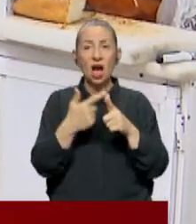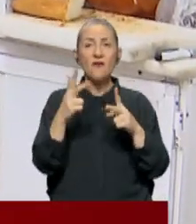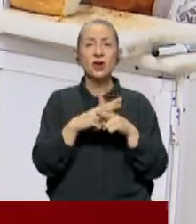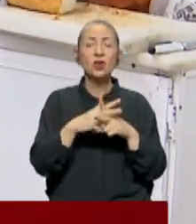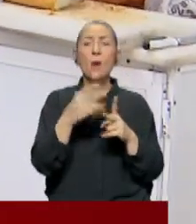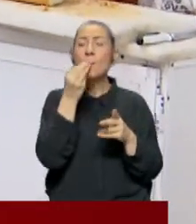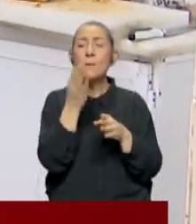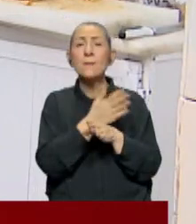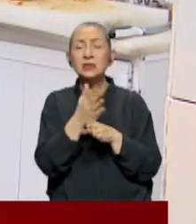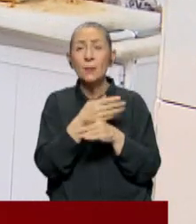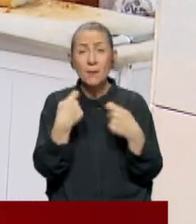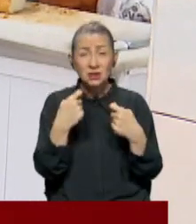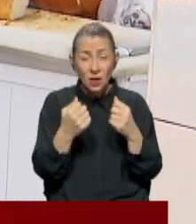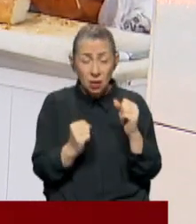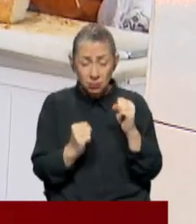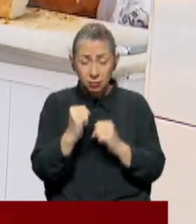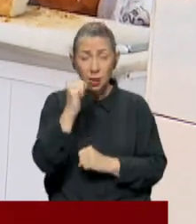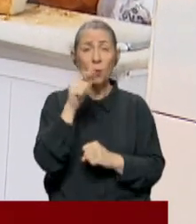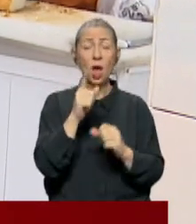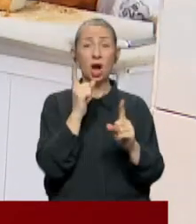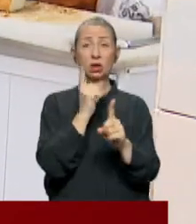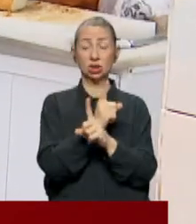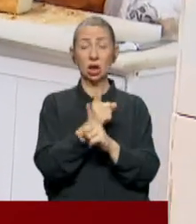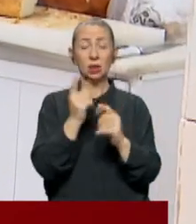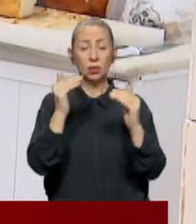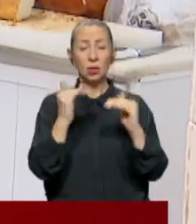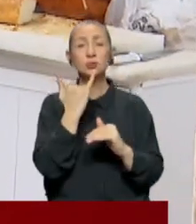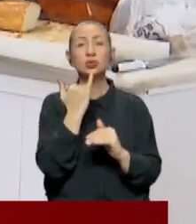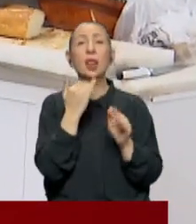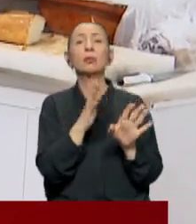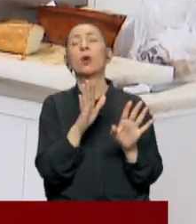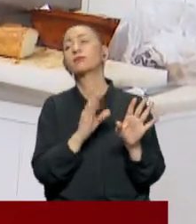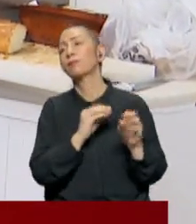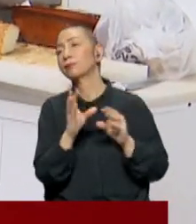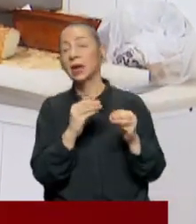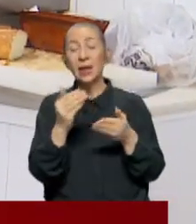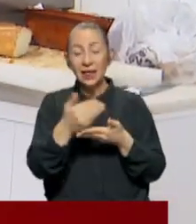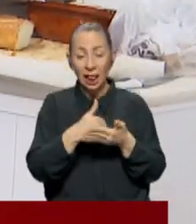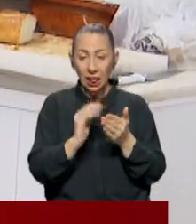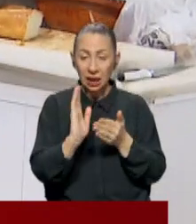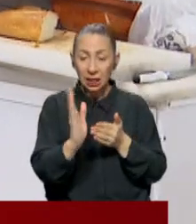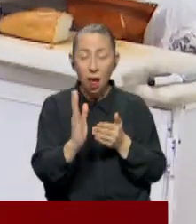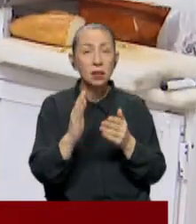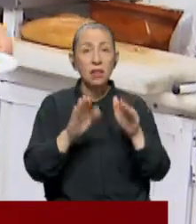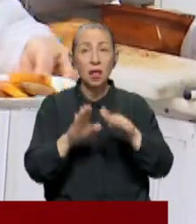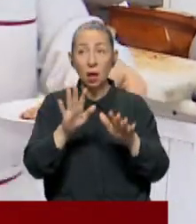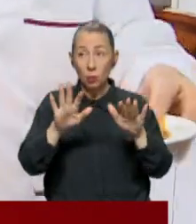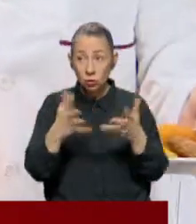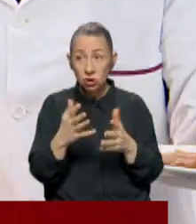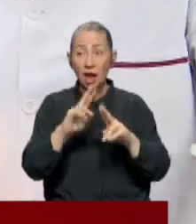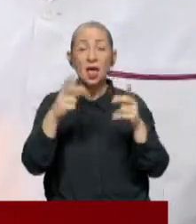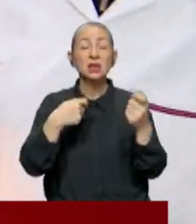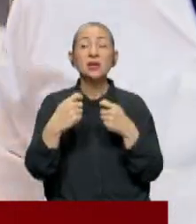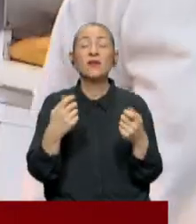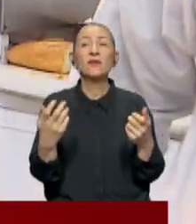faturası, ürün maliyetlerindeki artış, ancak buna karşılık azalan müşteri sayısı. Gelir gider arasındaki denge bozulunca